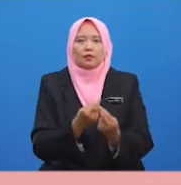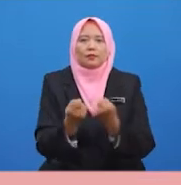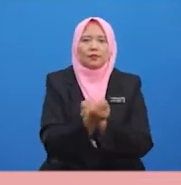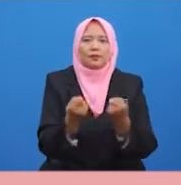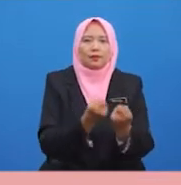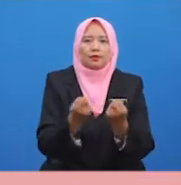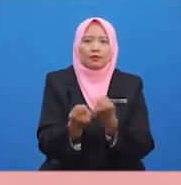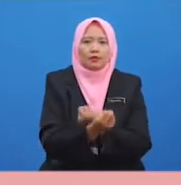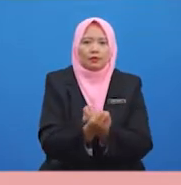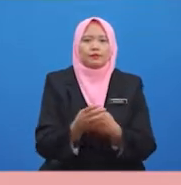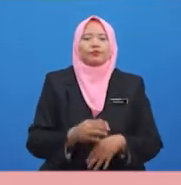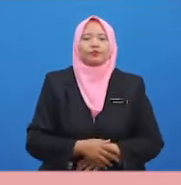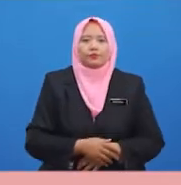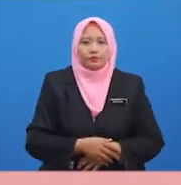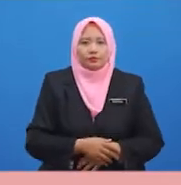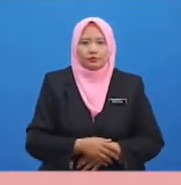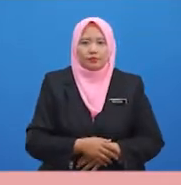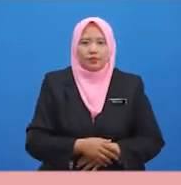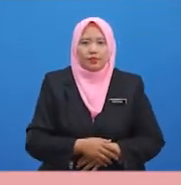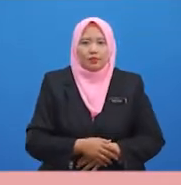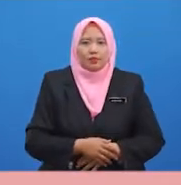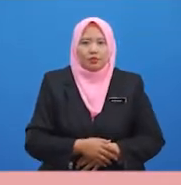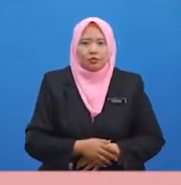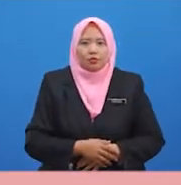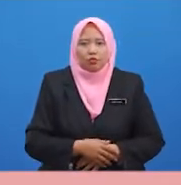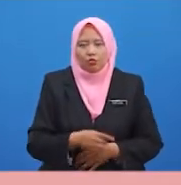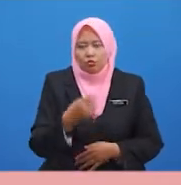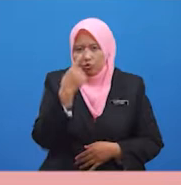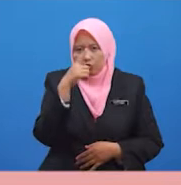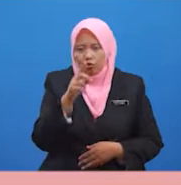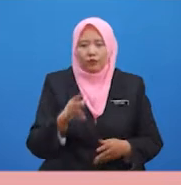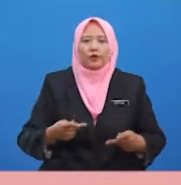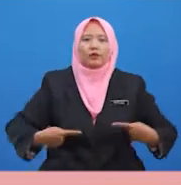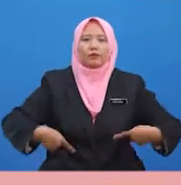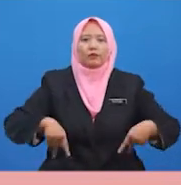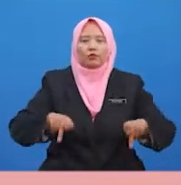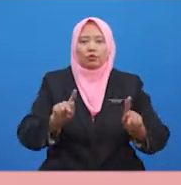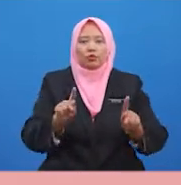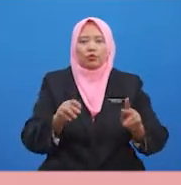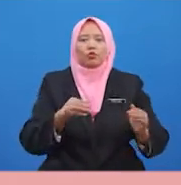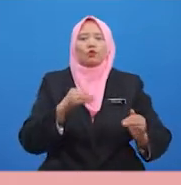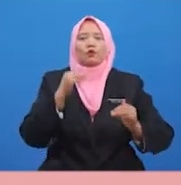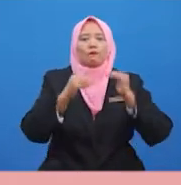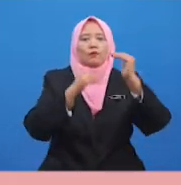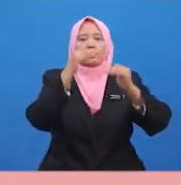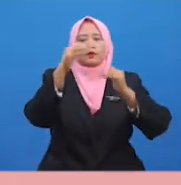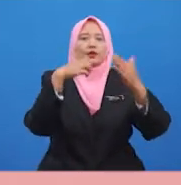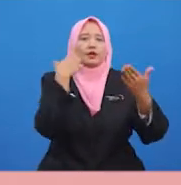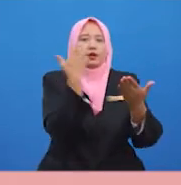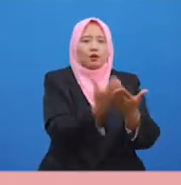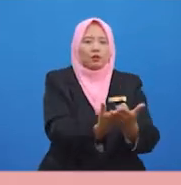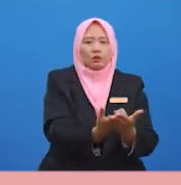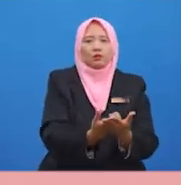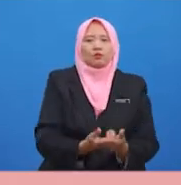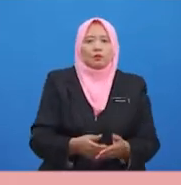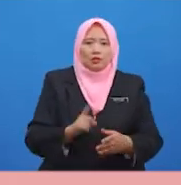Melalui musyarakah atau lebih kita kenali sebagai syarikat, memberi peluang untuk membangunkan